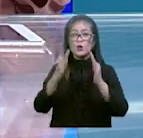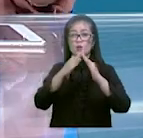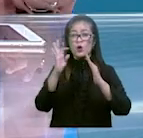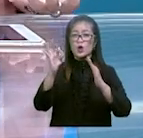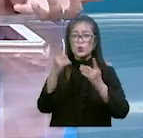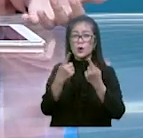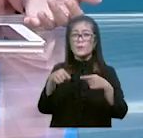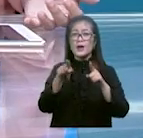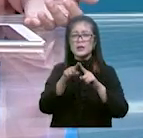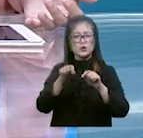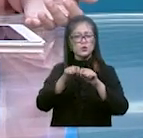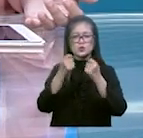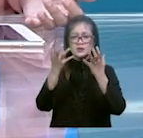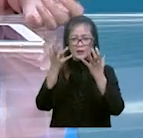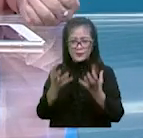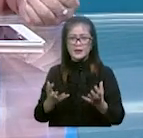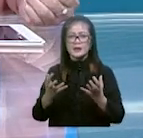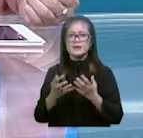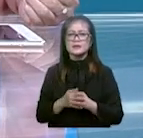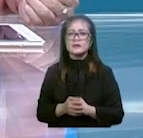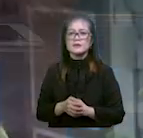dalam kondisi rusak parah.